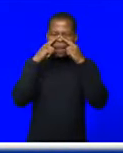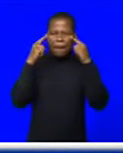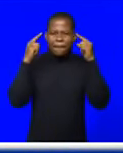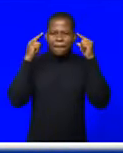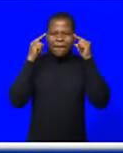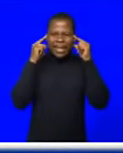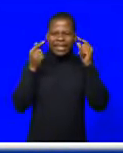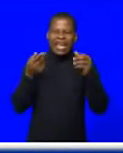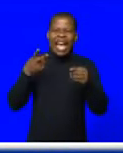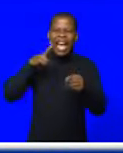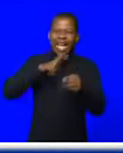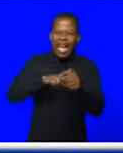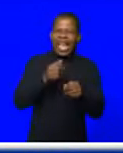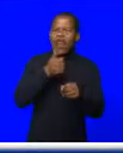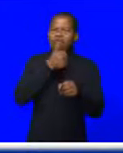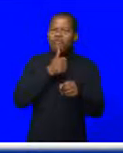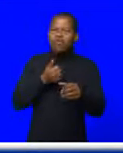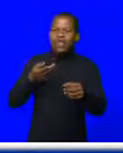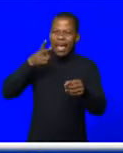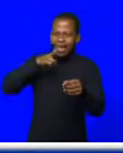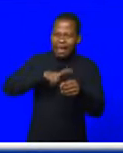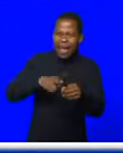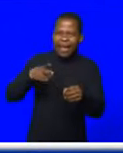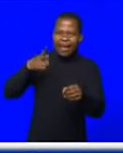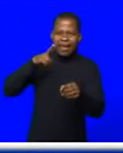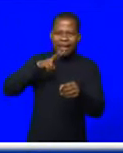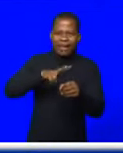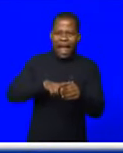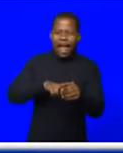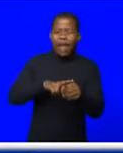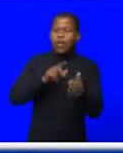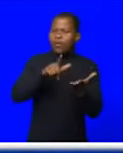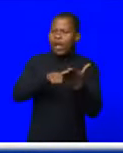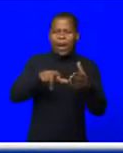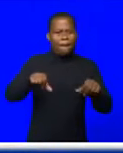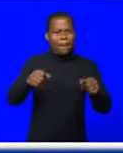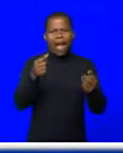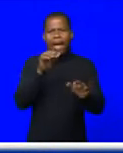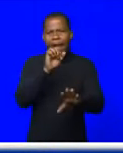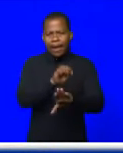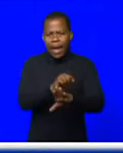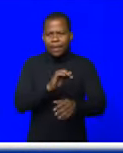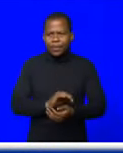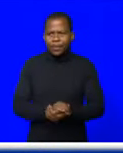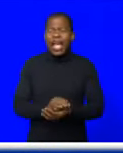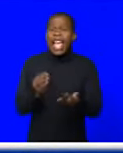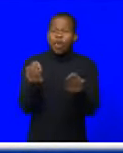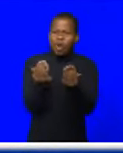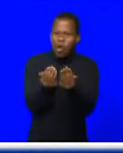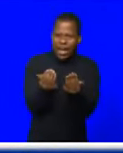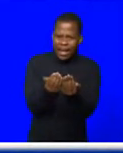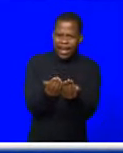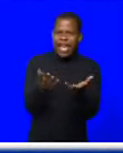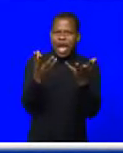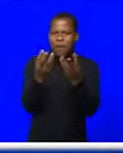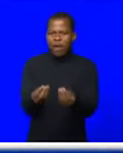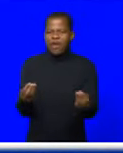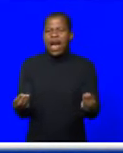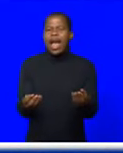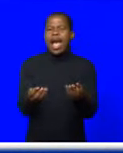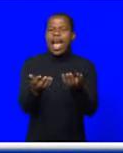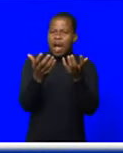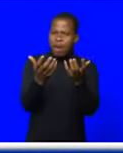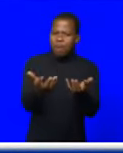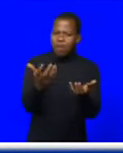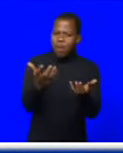tifonyo letingaphindwa ema disposable mask. Yasikolweni vele sidonsa amatima sinebantwana labaswele kulama mask nje